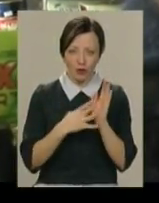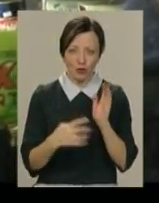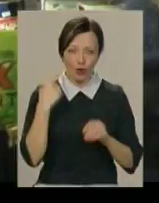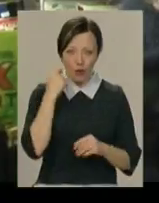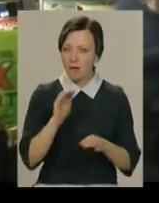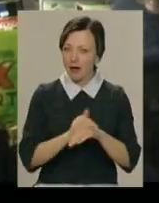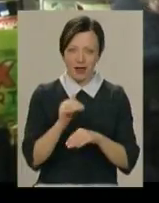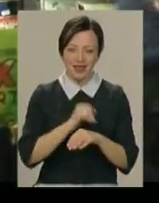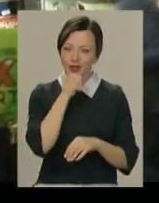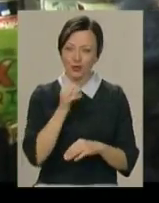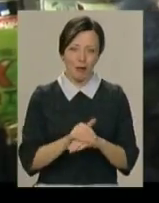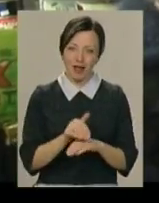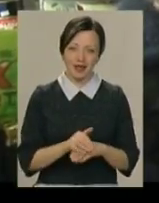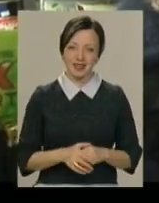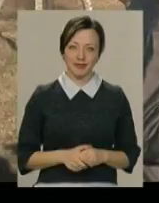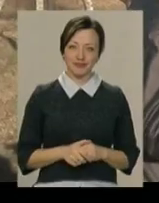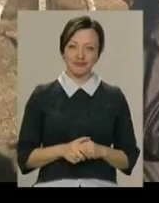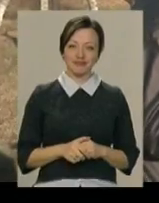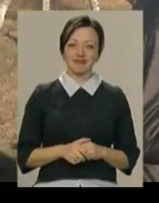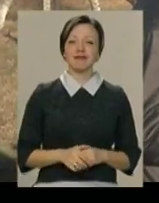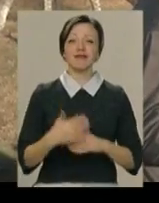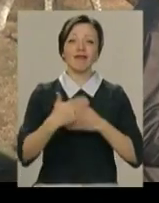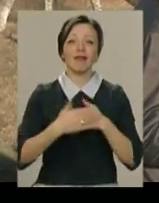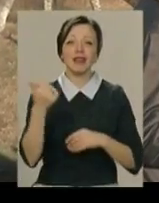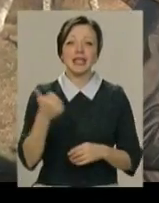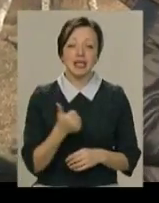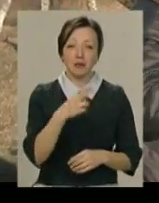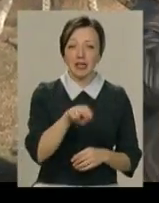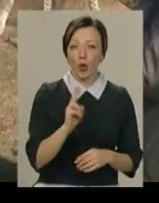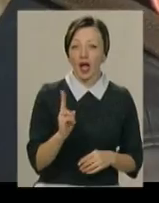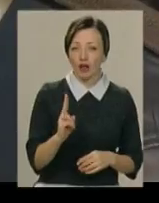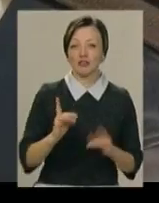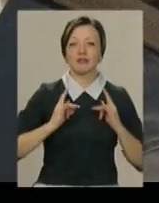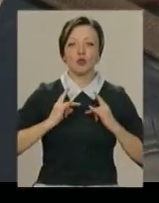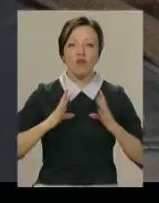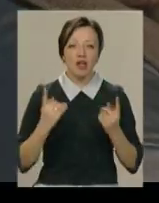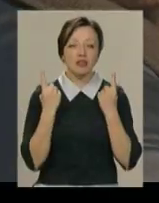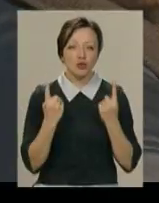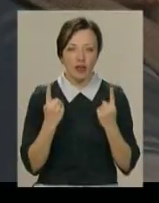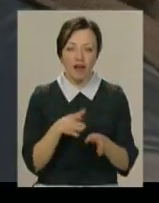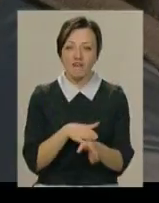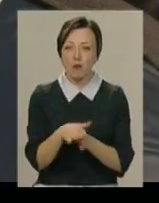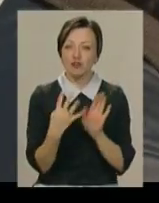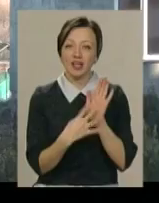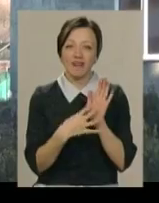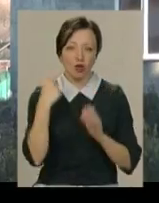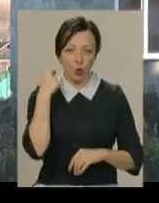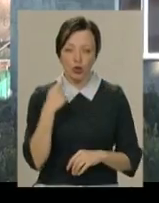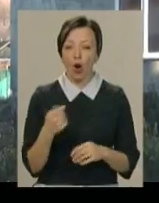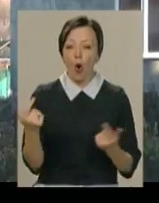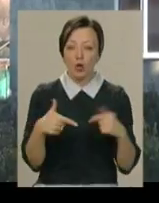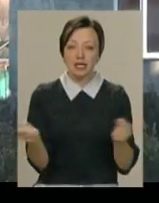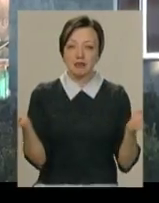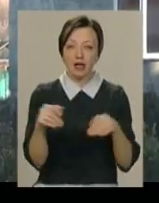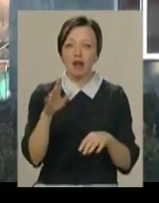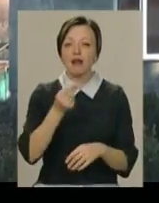років, молодець. Дідусько молодець взагалі. Найближчої неділі Дмитро Кирилович святкуватиме ювілей. Йому виповнюється 90. Гостей збере